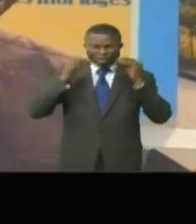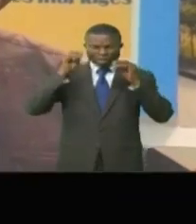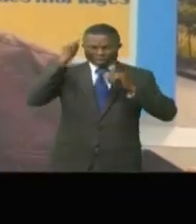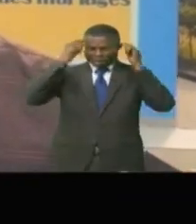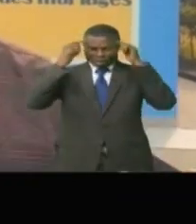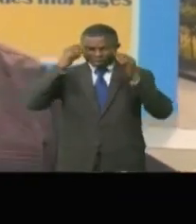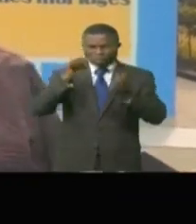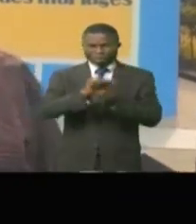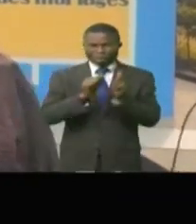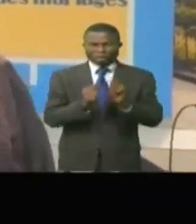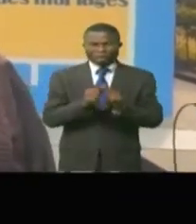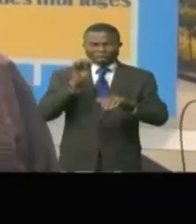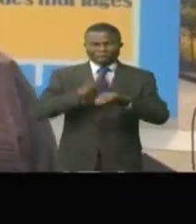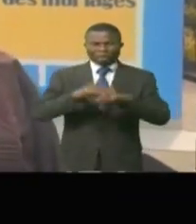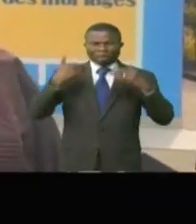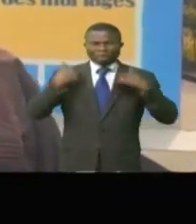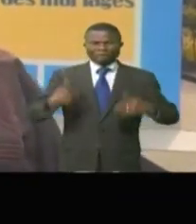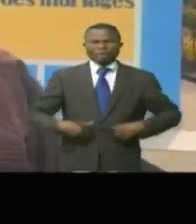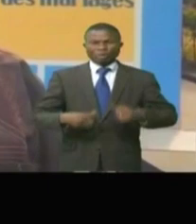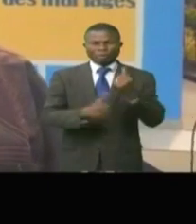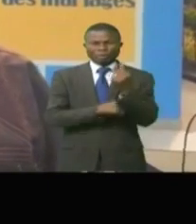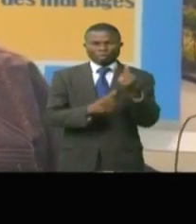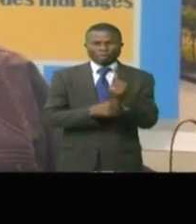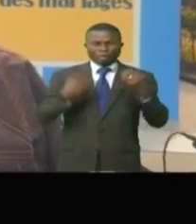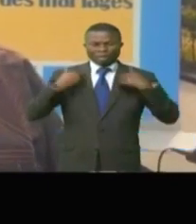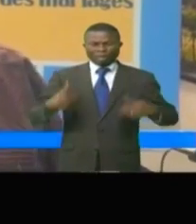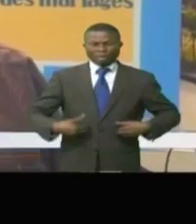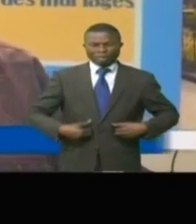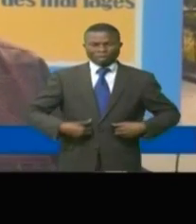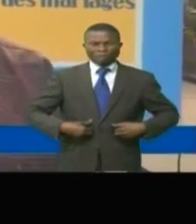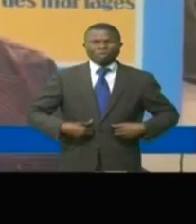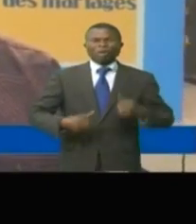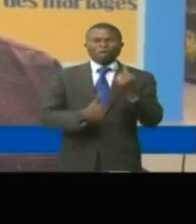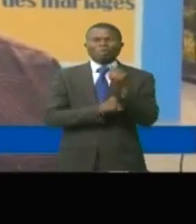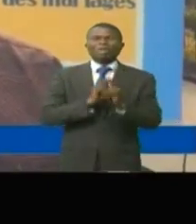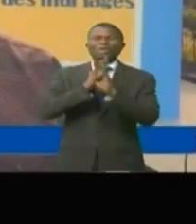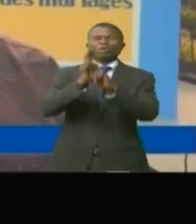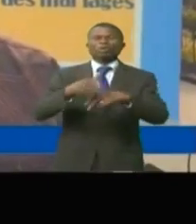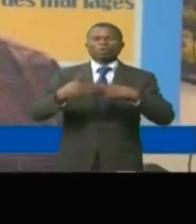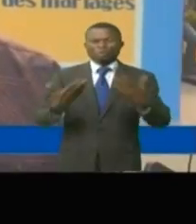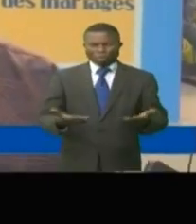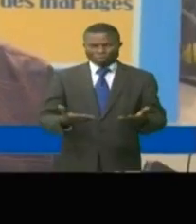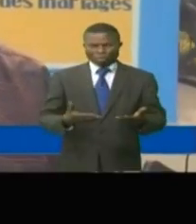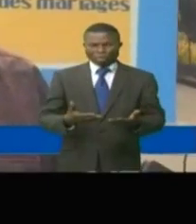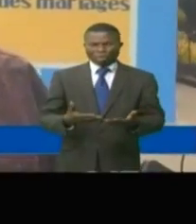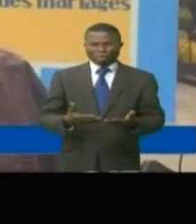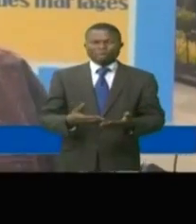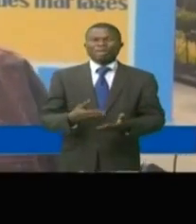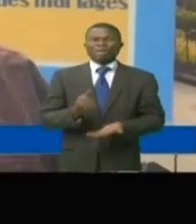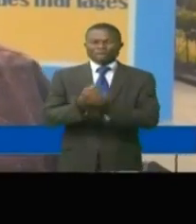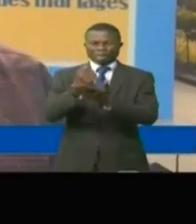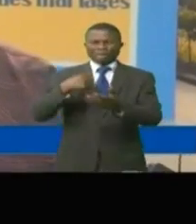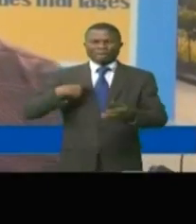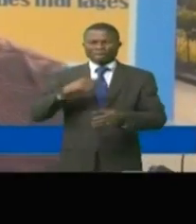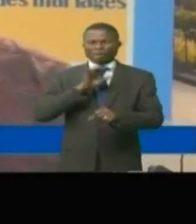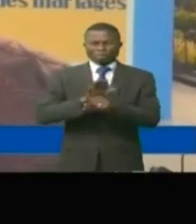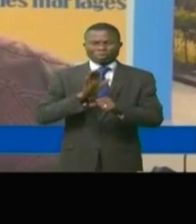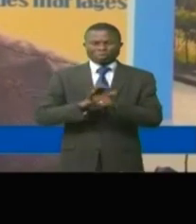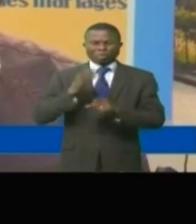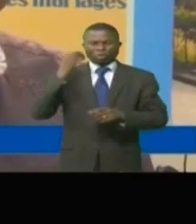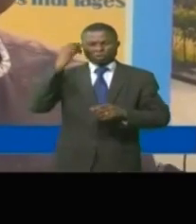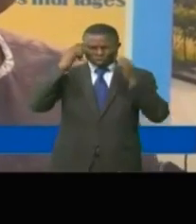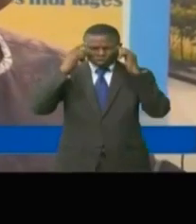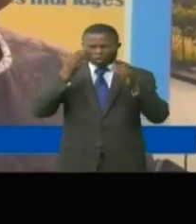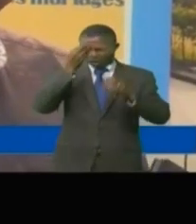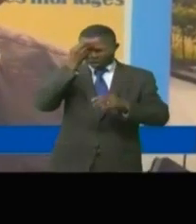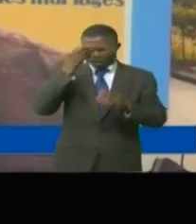traumatisme et ses effets sur le corps humain et comment le corps humain réagit. Et c'est là que vous verrez que ça nous amène beaucoup d'émotions comme la